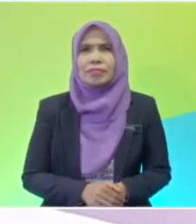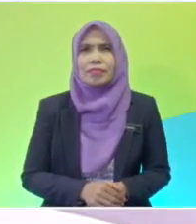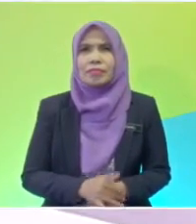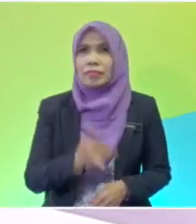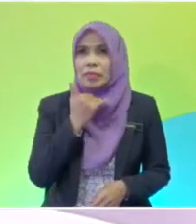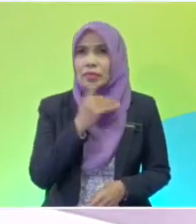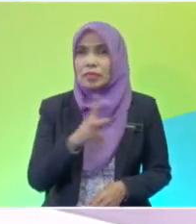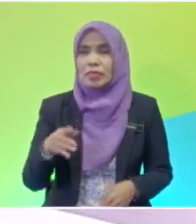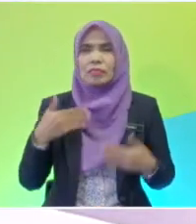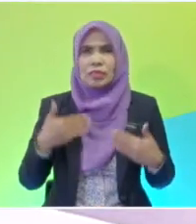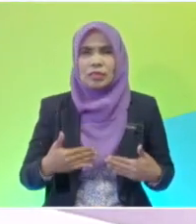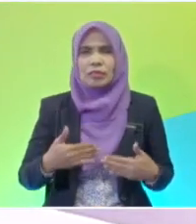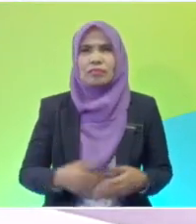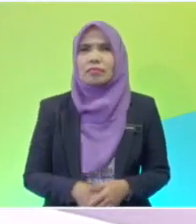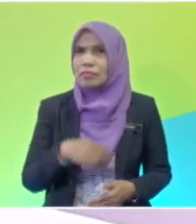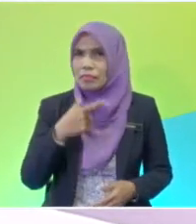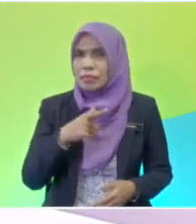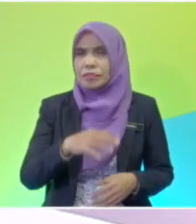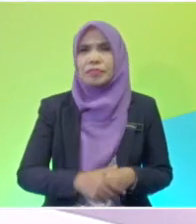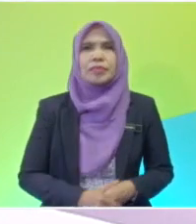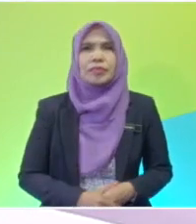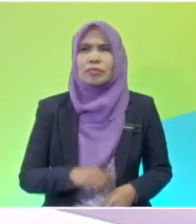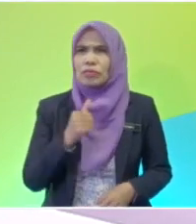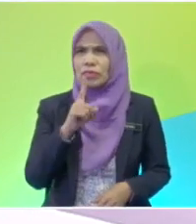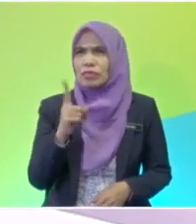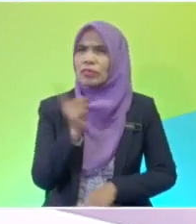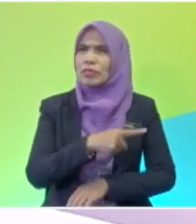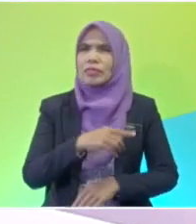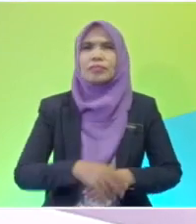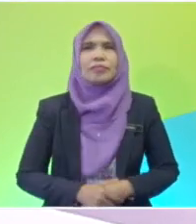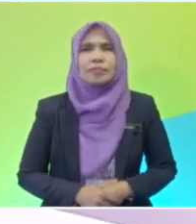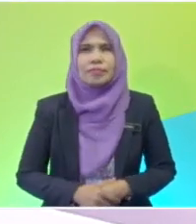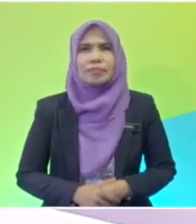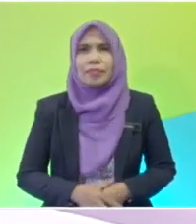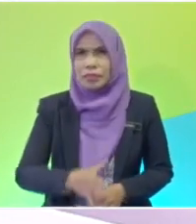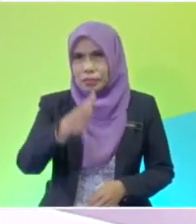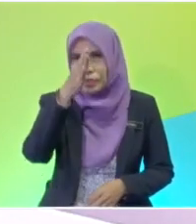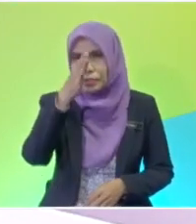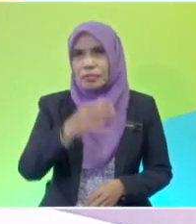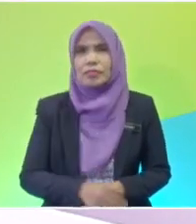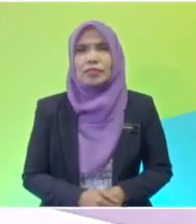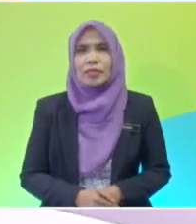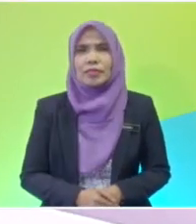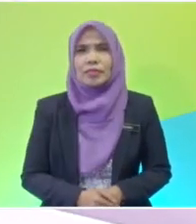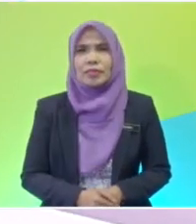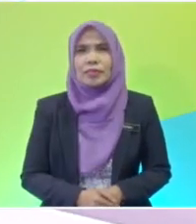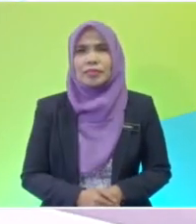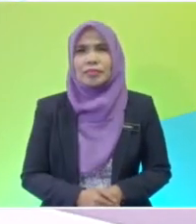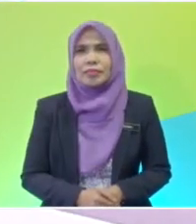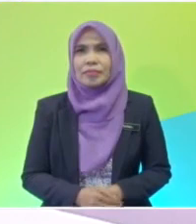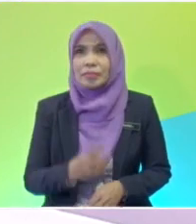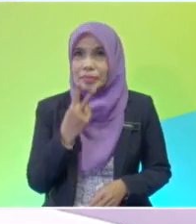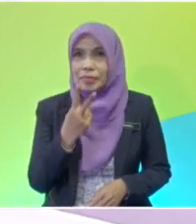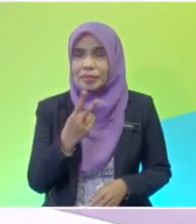Saya rasa ini adalah satu perbincangan ini sangat menarik jadi jangan gangguan mana Ibu Bapak khususnya terus berada menemani anak-anak